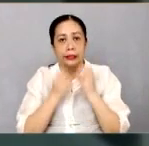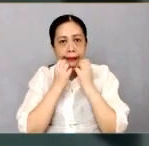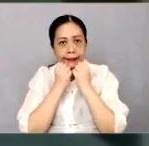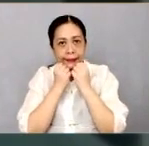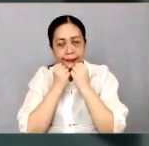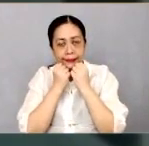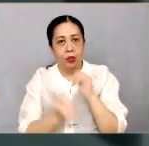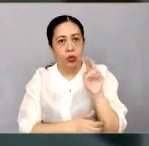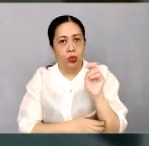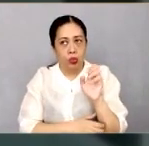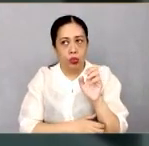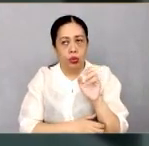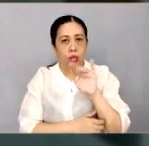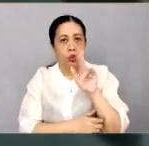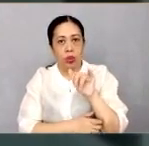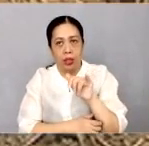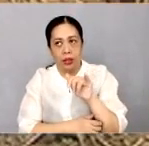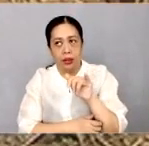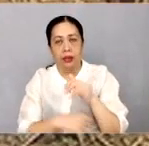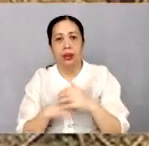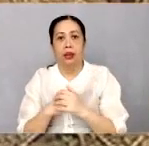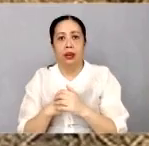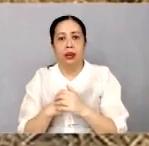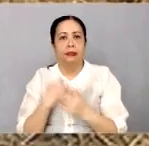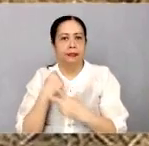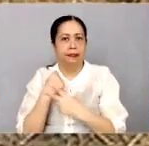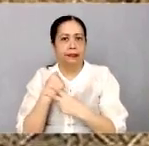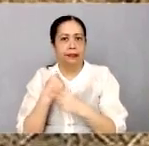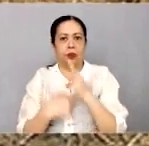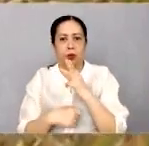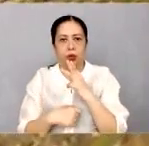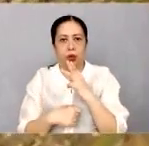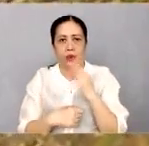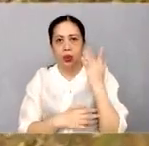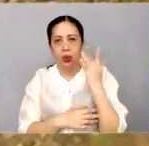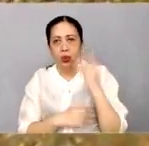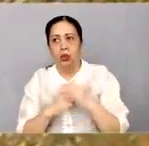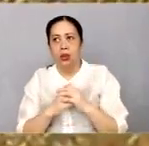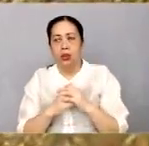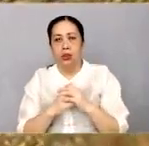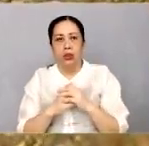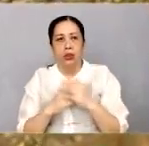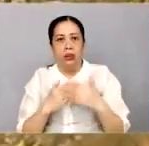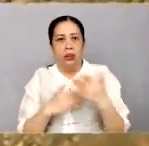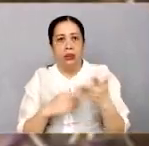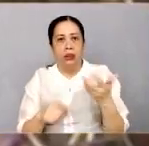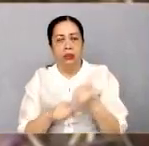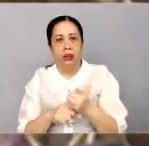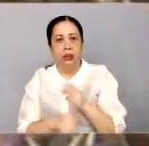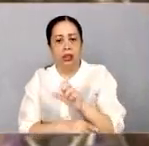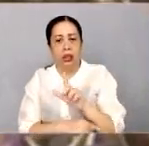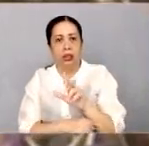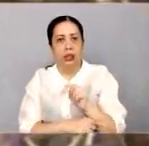June and July na mag-ipon ng tubig kasi itong epekto ng El Nino